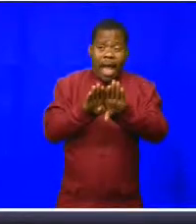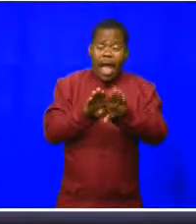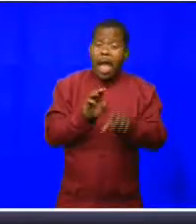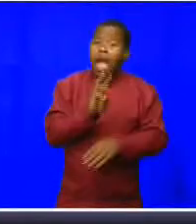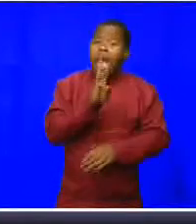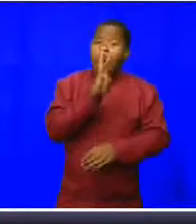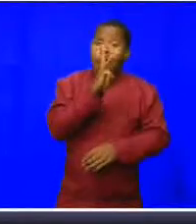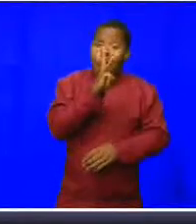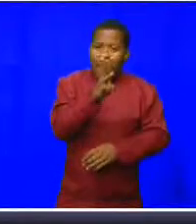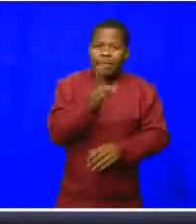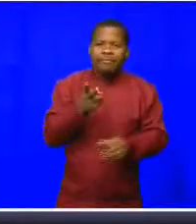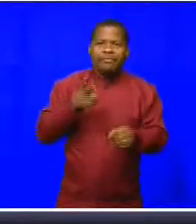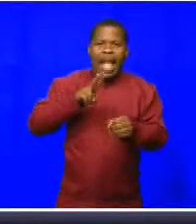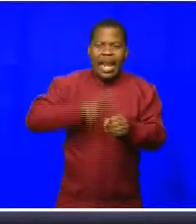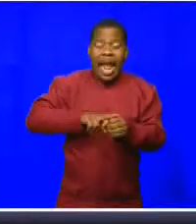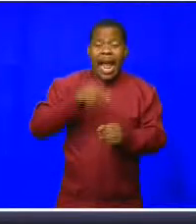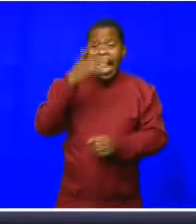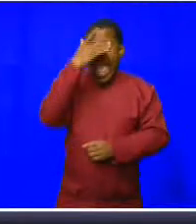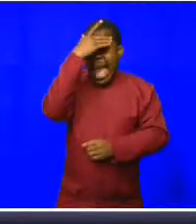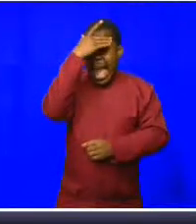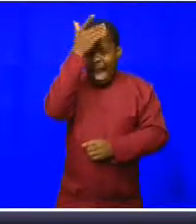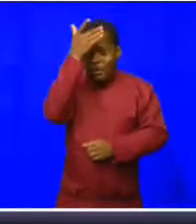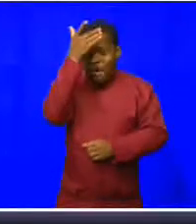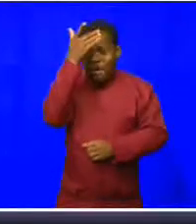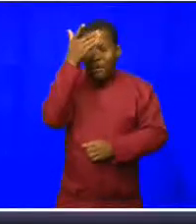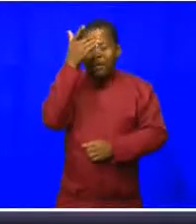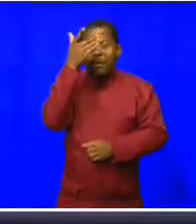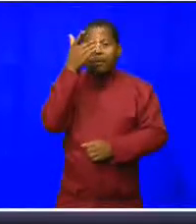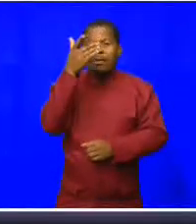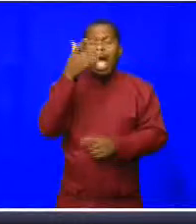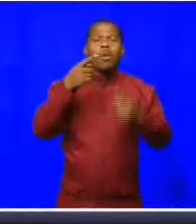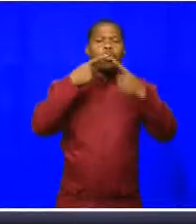lapha vele kuyaphinde kuphume isimemetelo ukuthi sethi ngavulwa